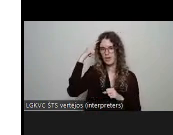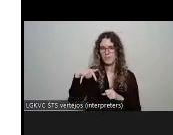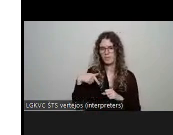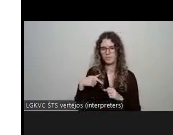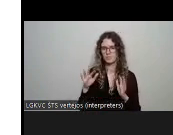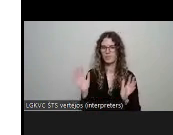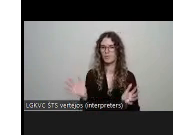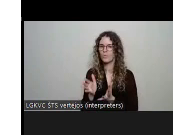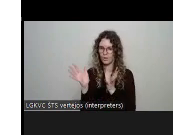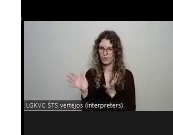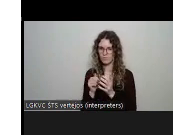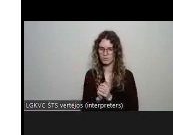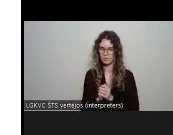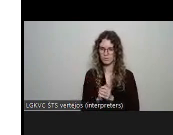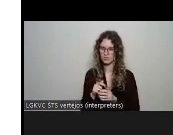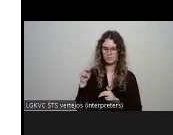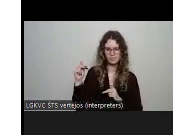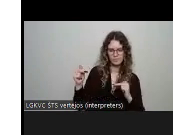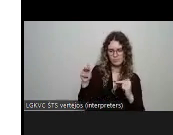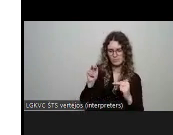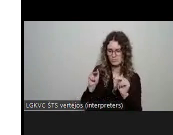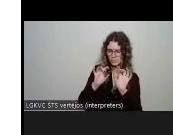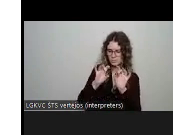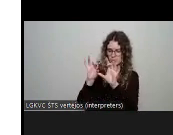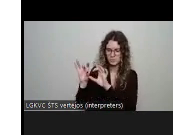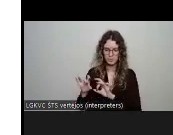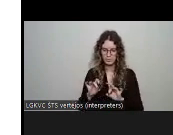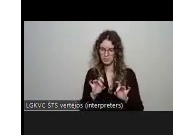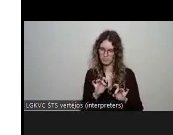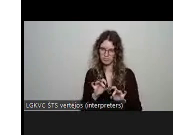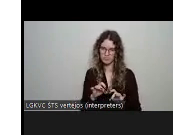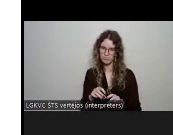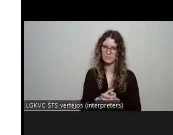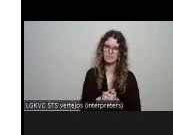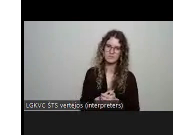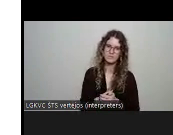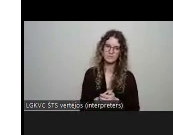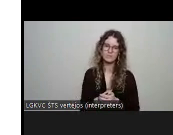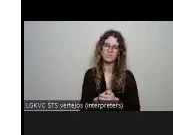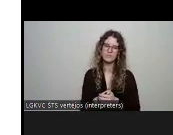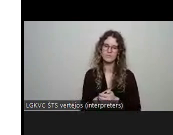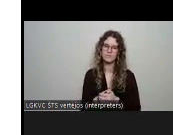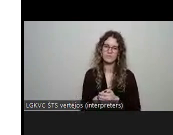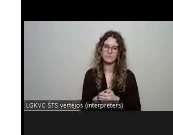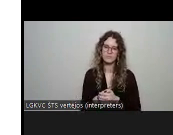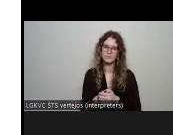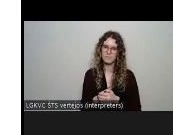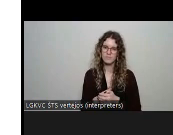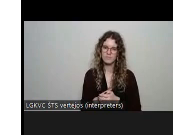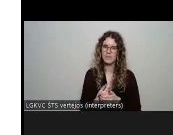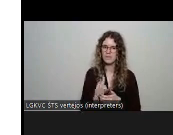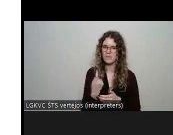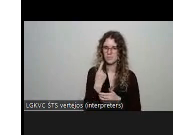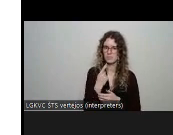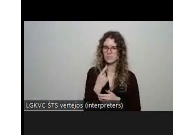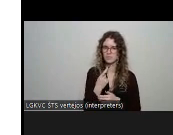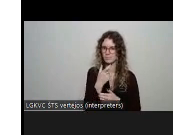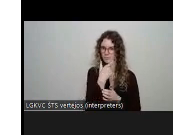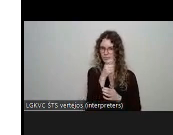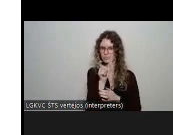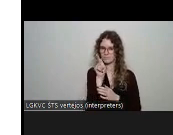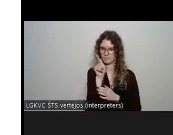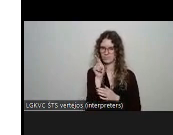Taigi, lankstumas čia yra labai aiškus ir jau pirmojo citatoje yra akcentuotas. Ir